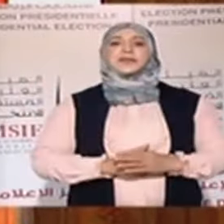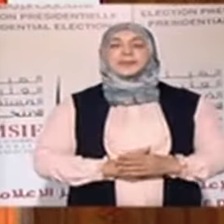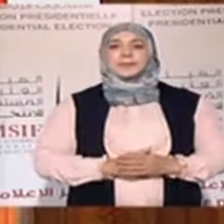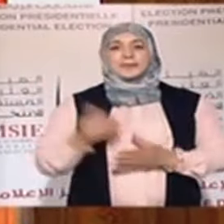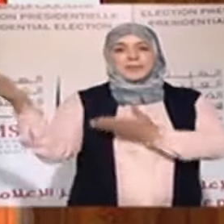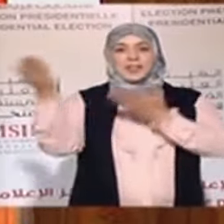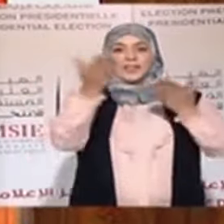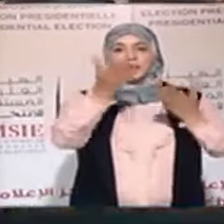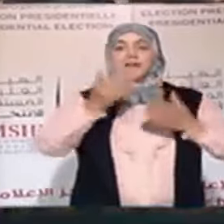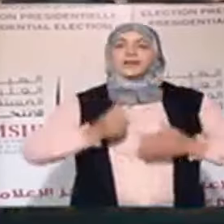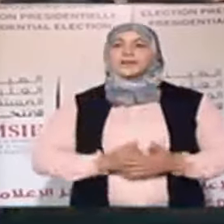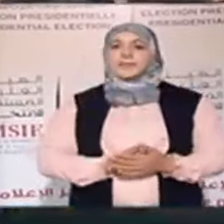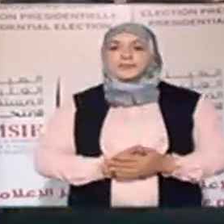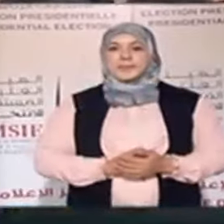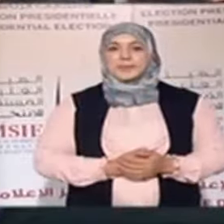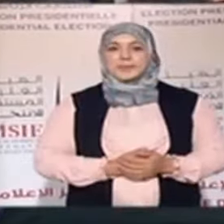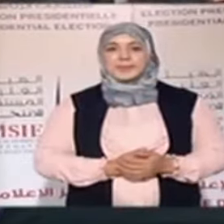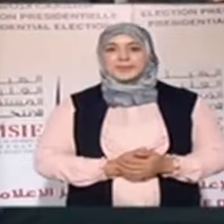للانتخابات فليتفضل.